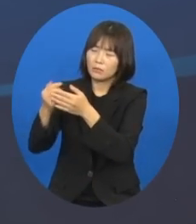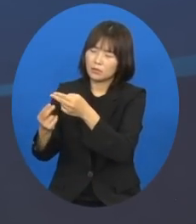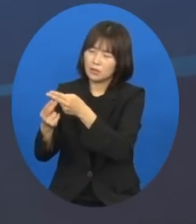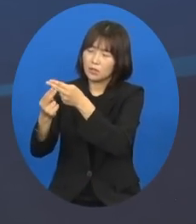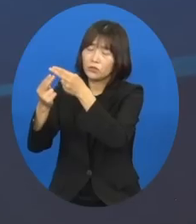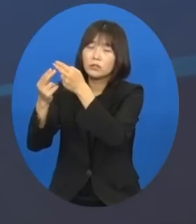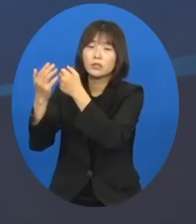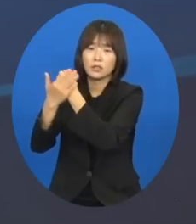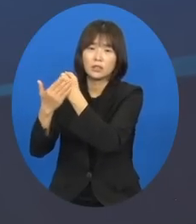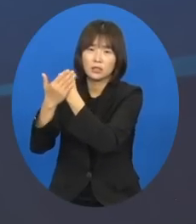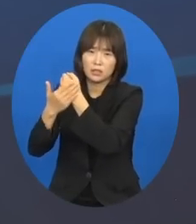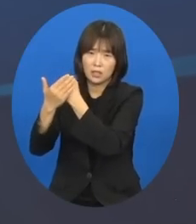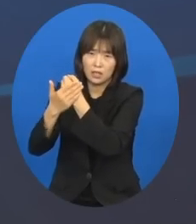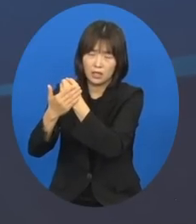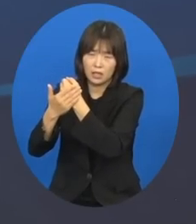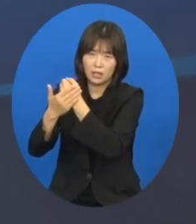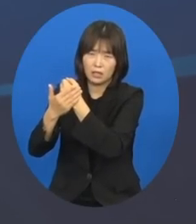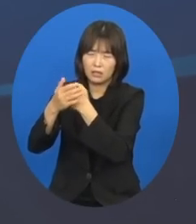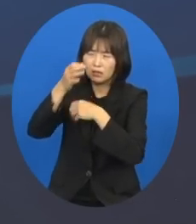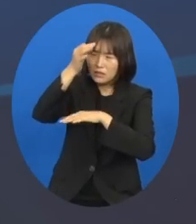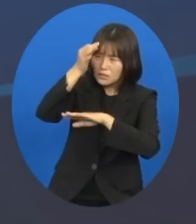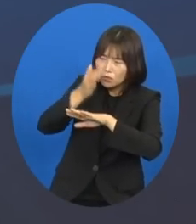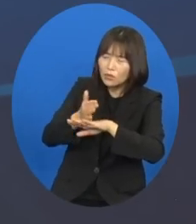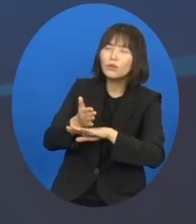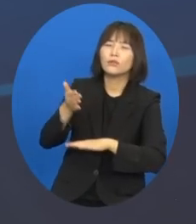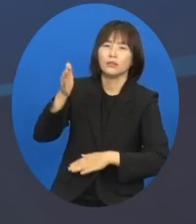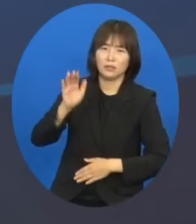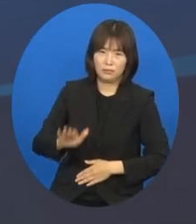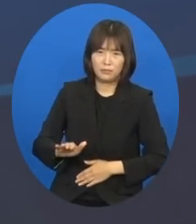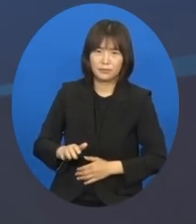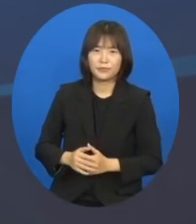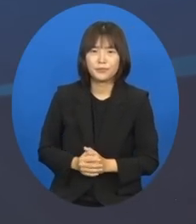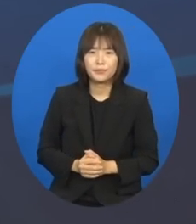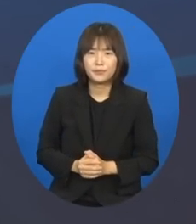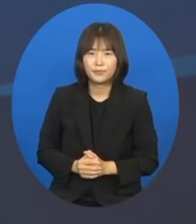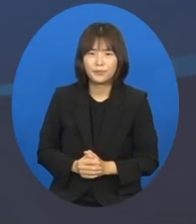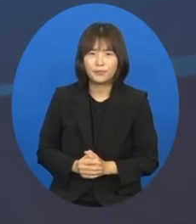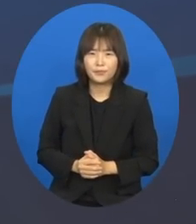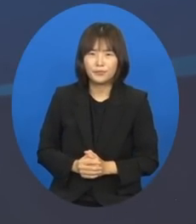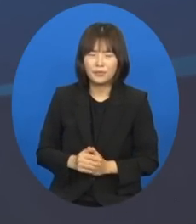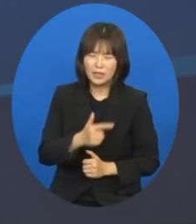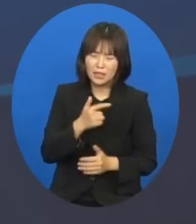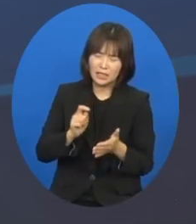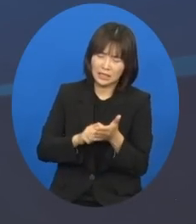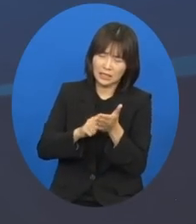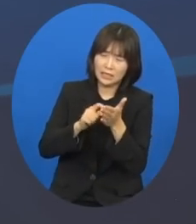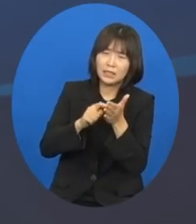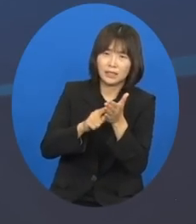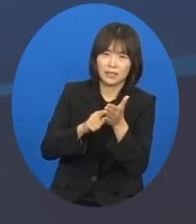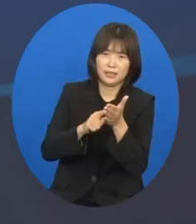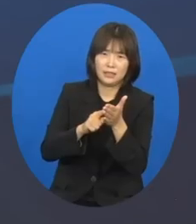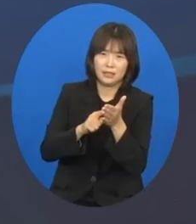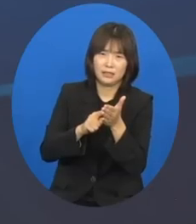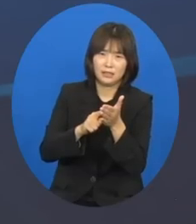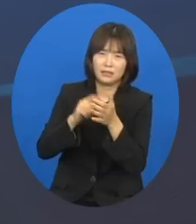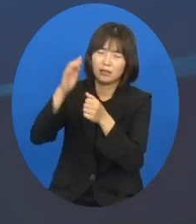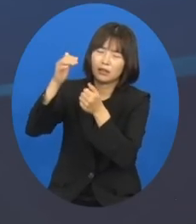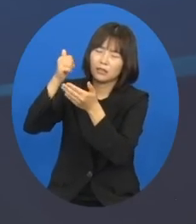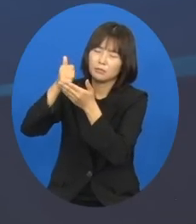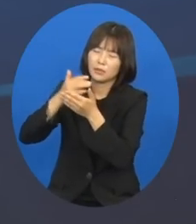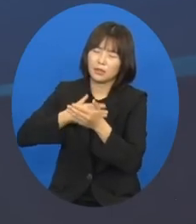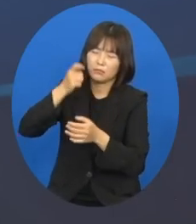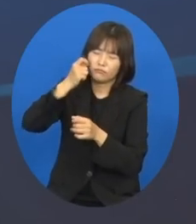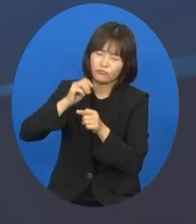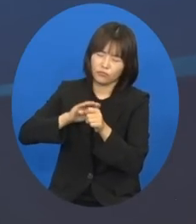은혜를 면목 없지만 죄송하지만 너무 급해서 그래요 하나님 날